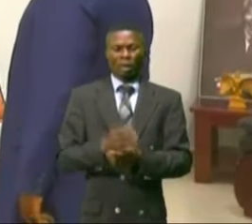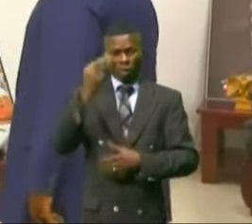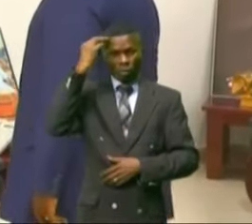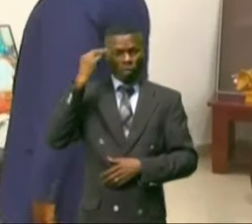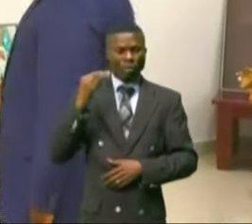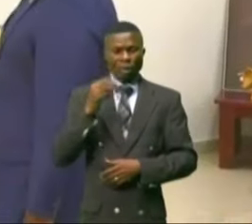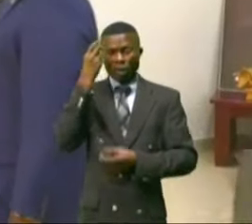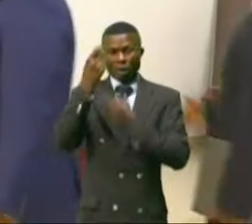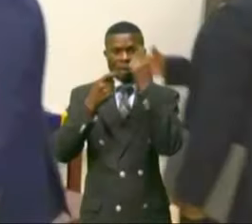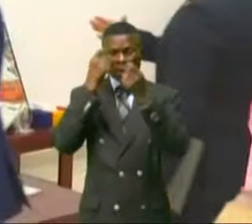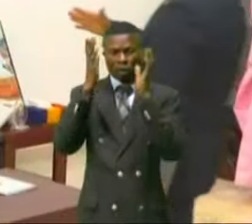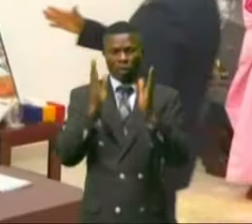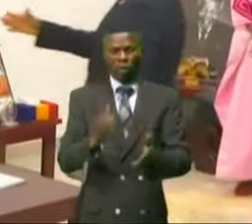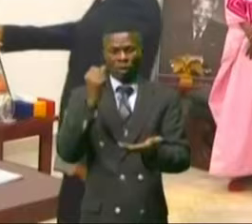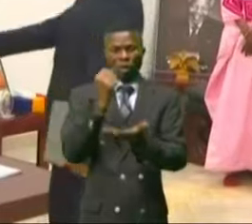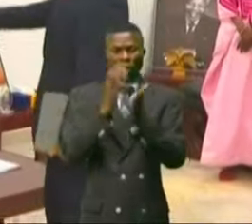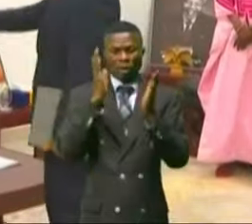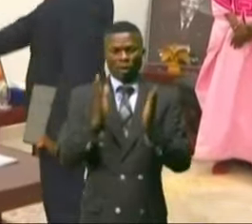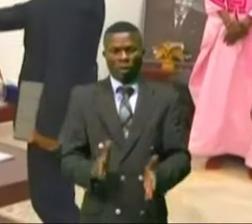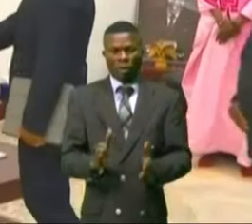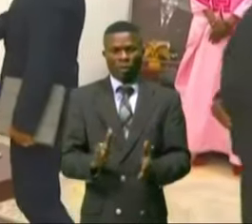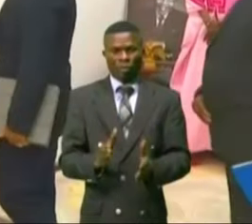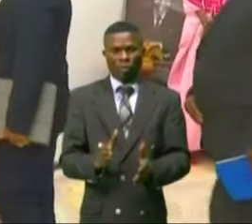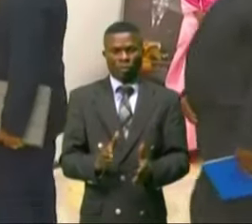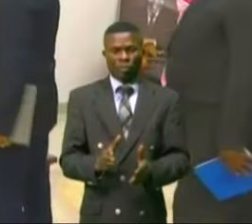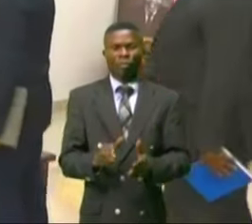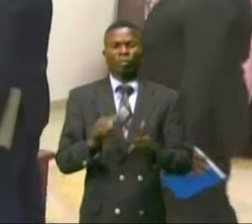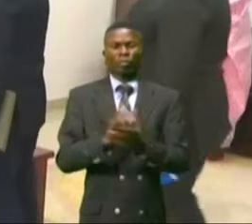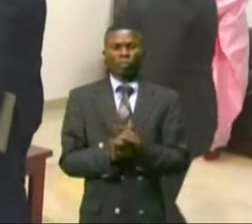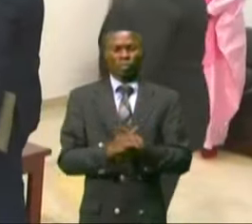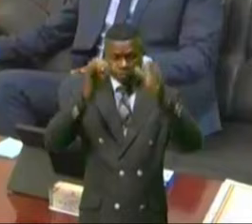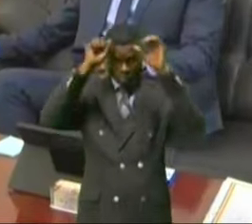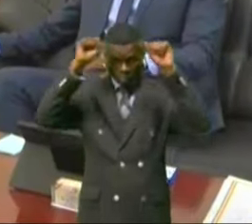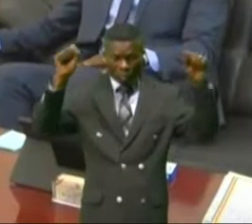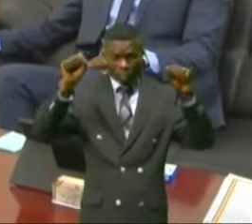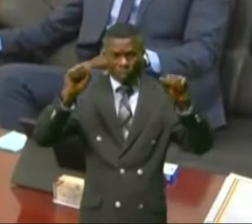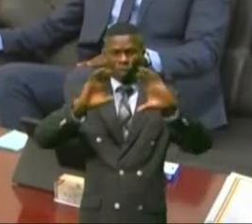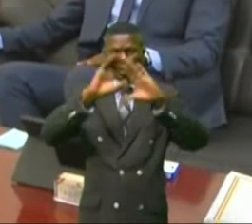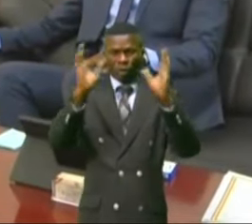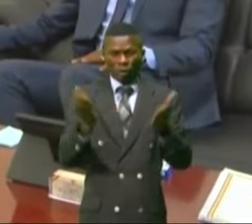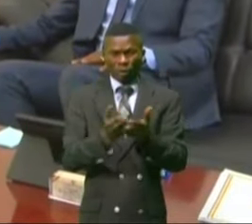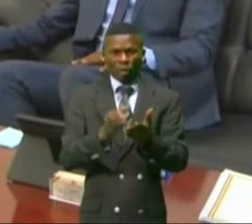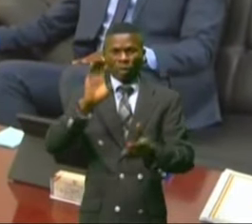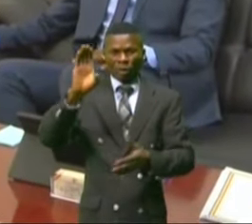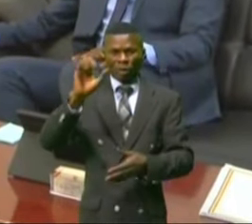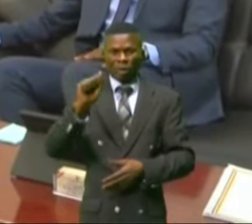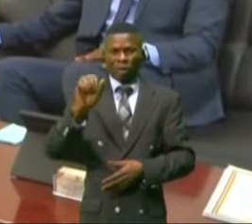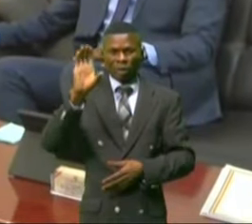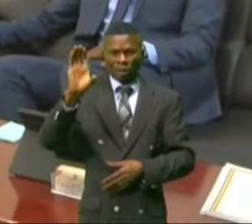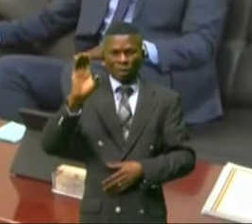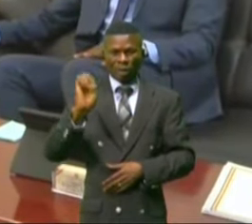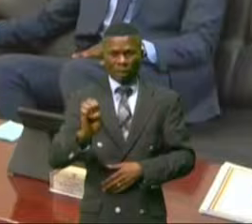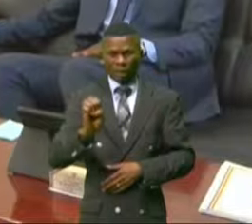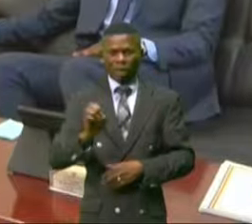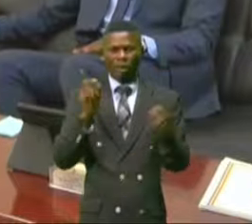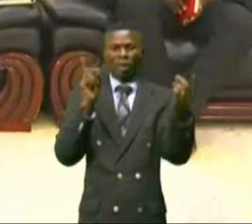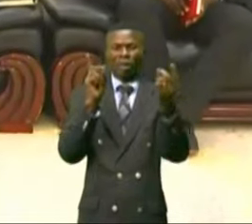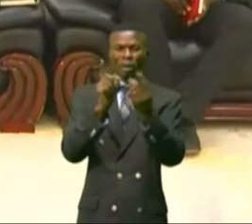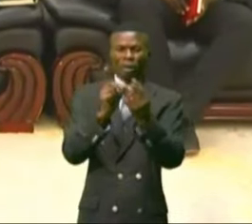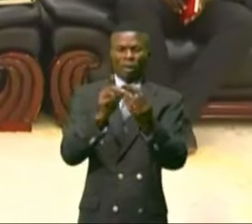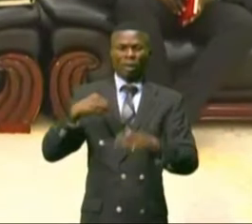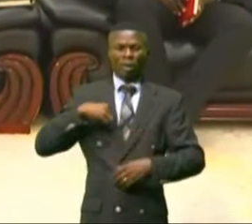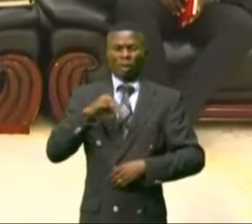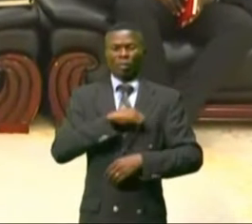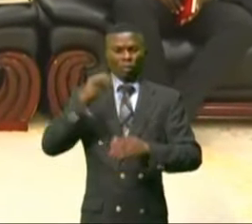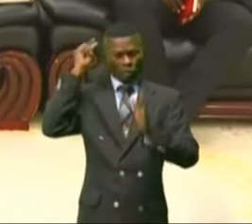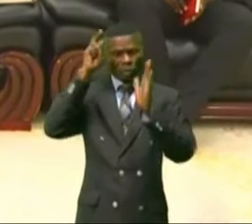du Tourisme, l'ambassadeur Verissimo da Piedad, président de la commission de la CAC, ont donc rencontré quelques membres